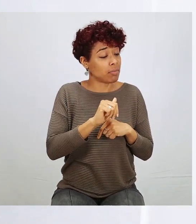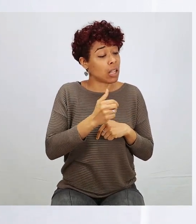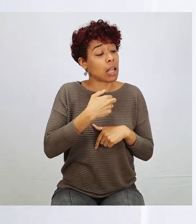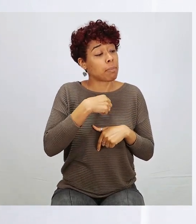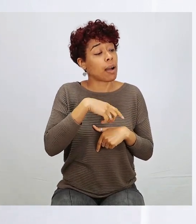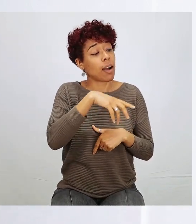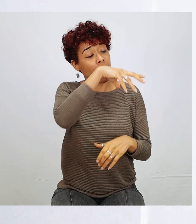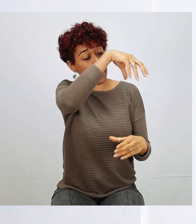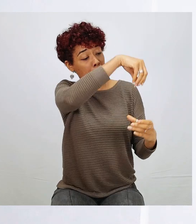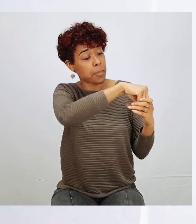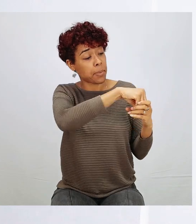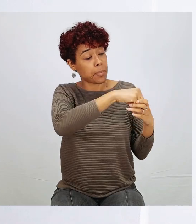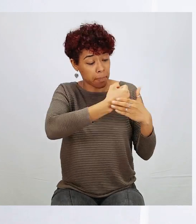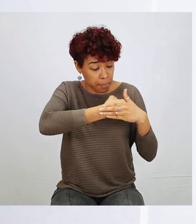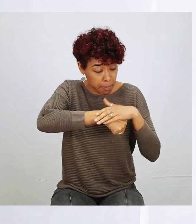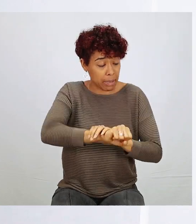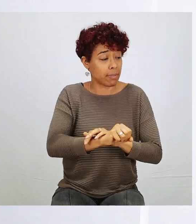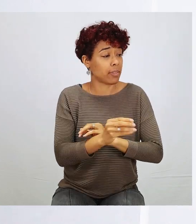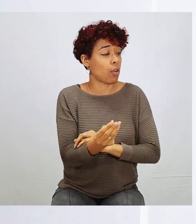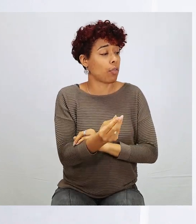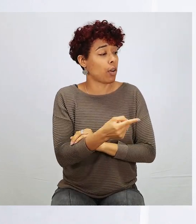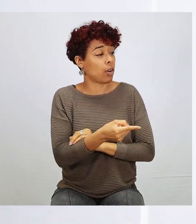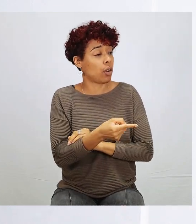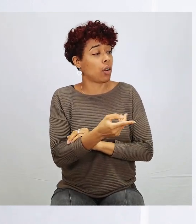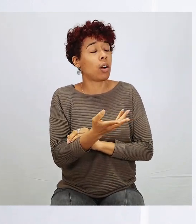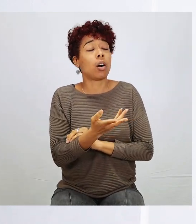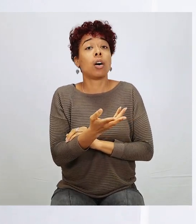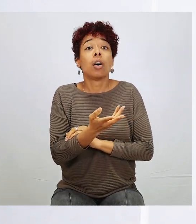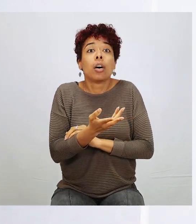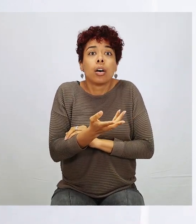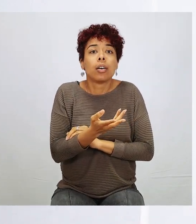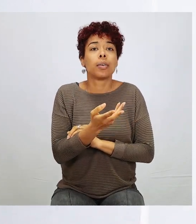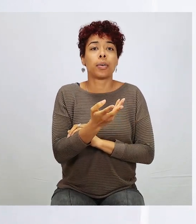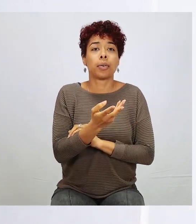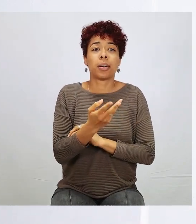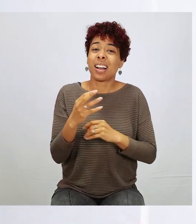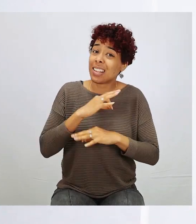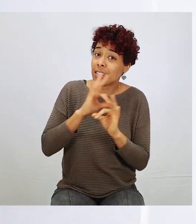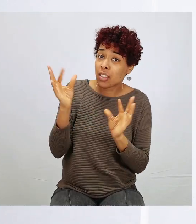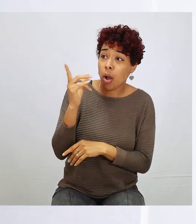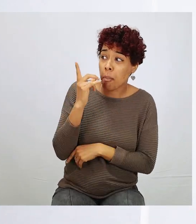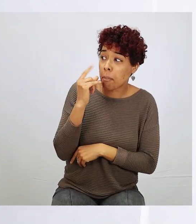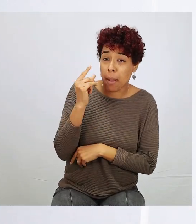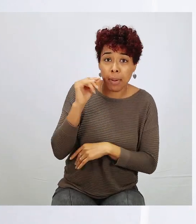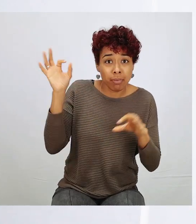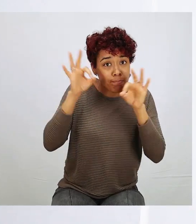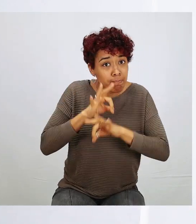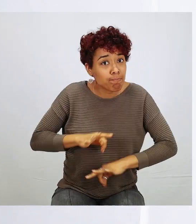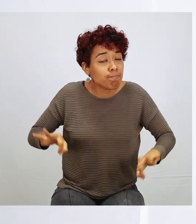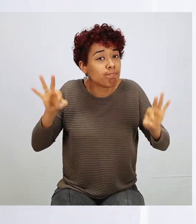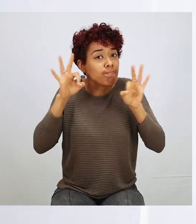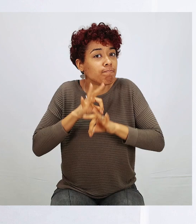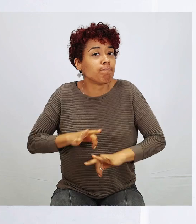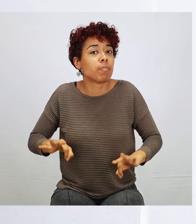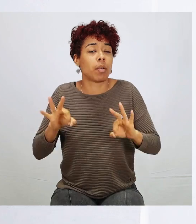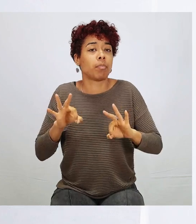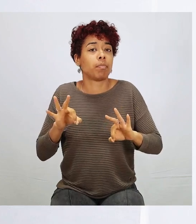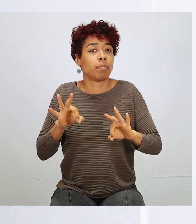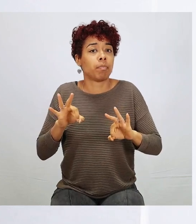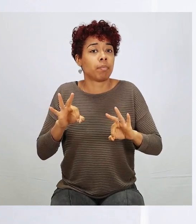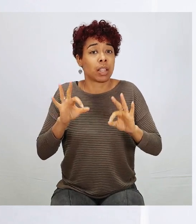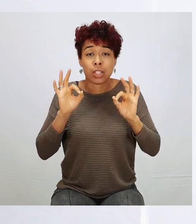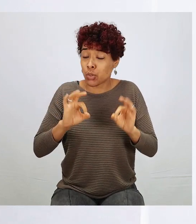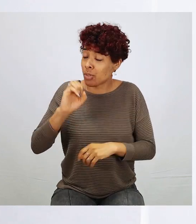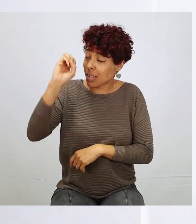travers toi, Jésus va naître. Waouh! Sans l'intervention d'un homme, il n'y a pas de procréation.